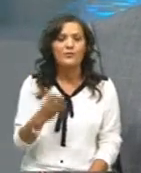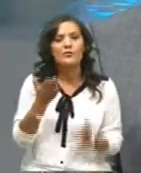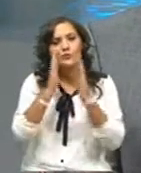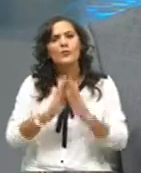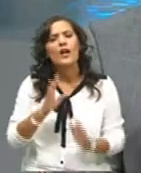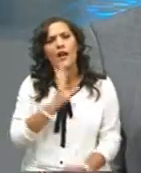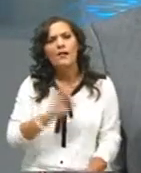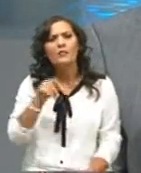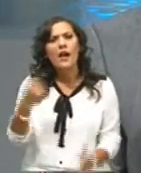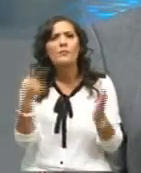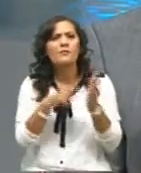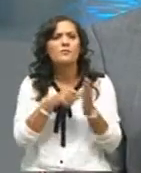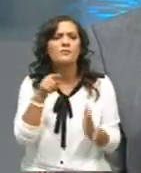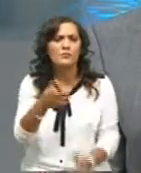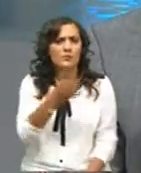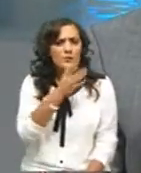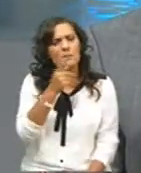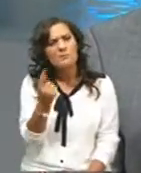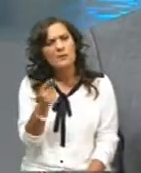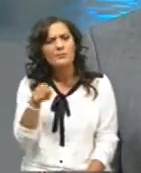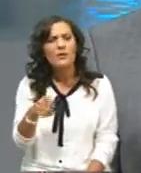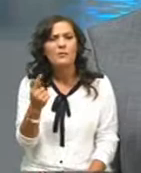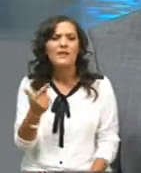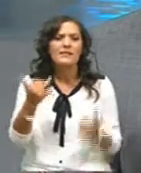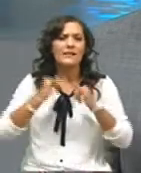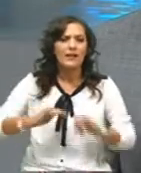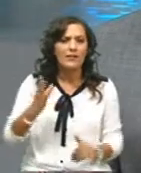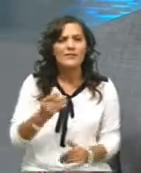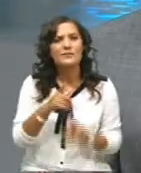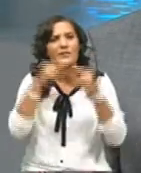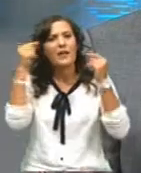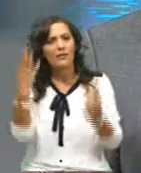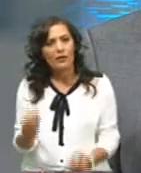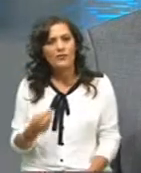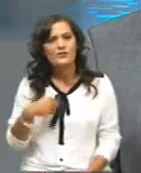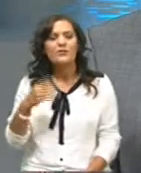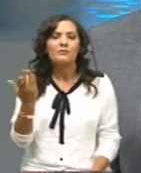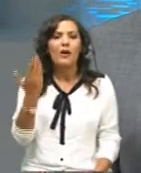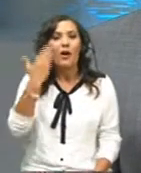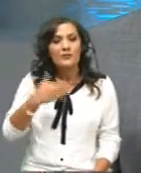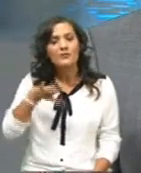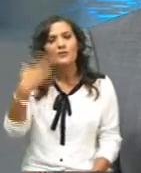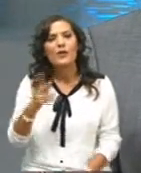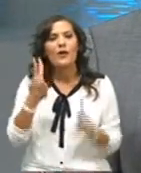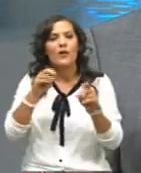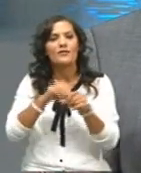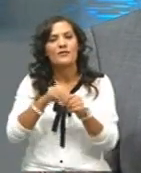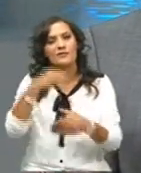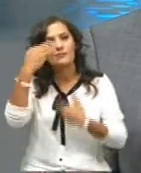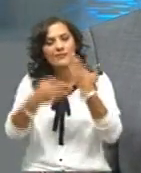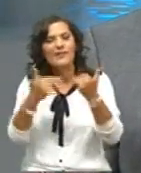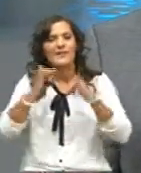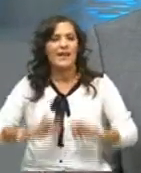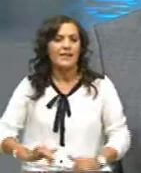harika zaten amacımız da bu biliyor musunuz biraz böyle bir yani Esenlik olsun keyif olsun hoşsada Ondan sonra da konularımız a